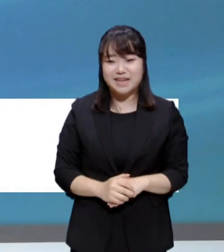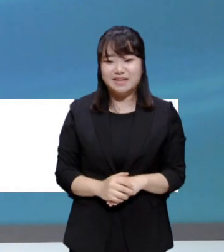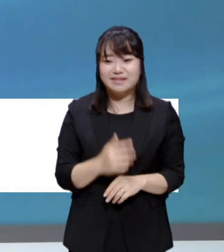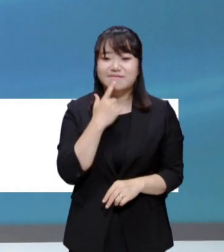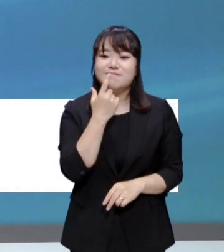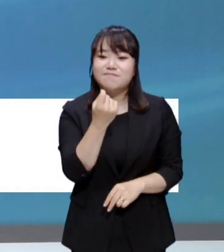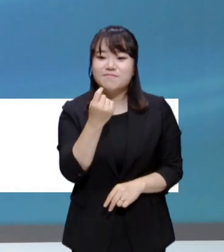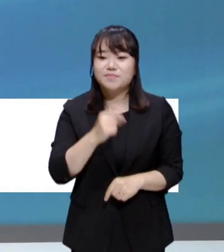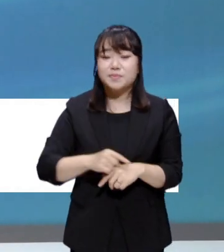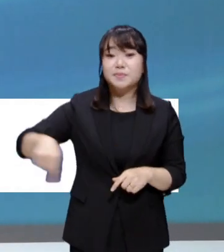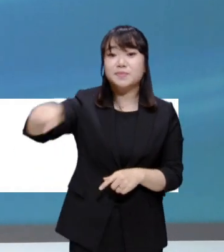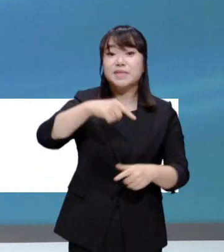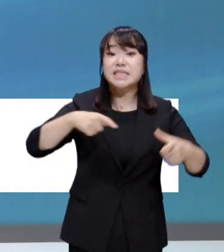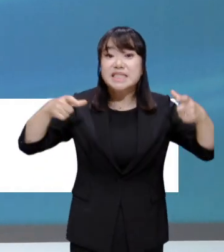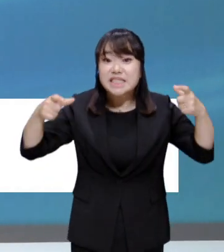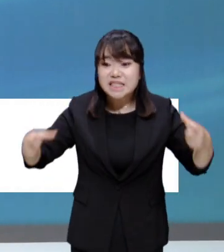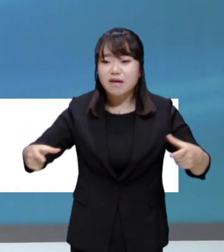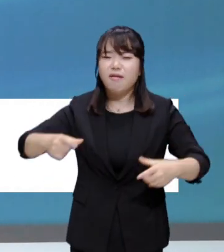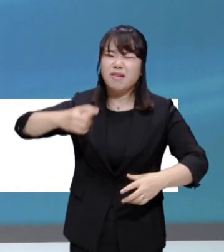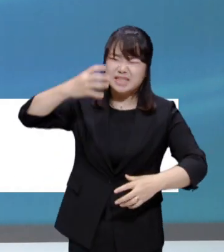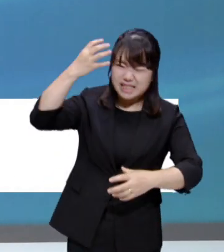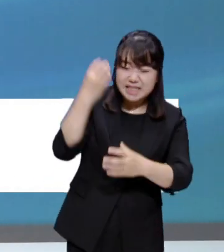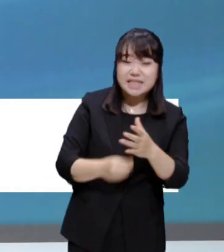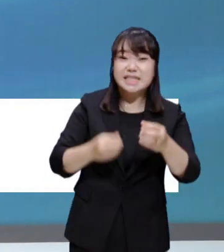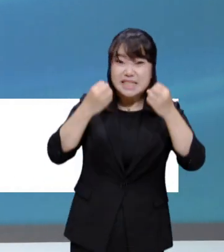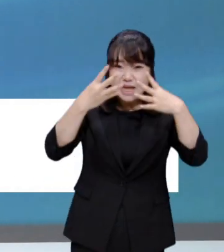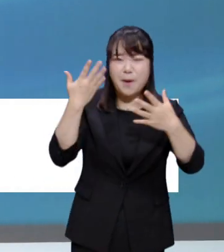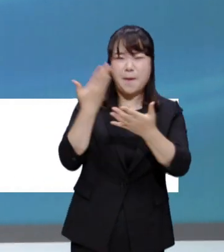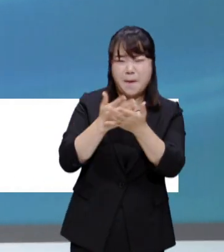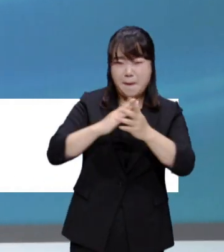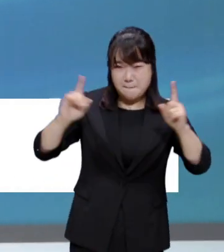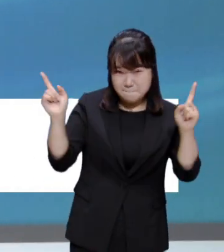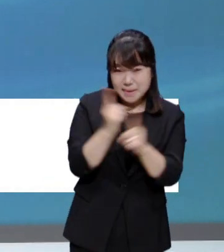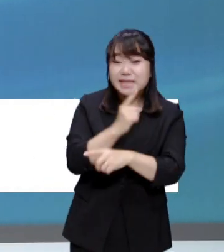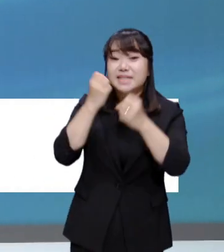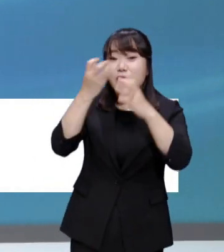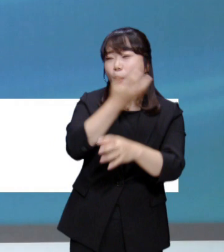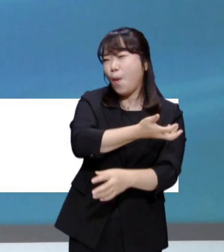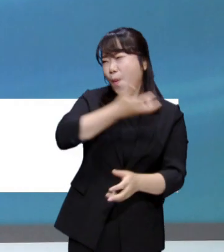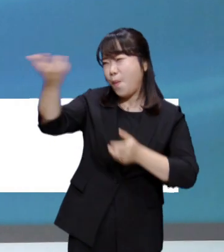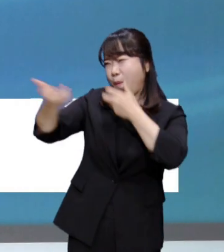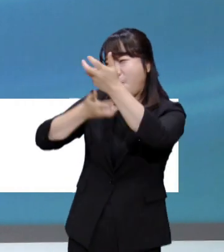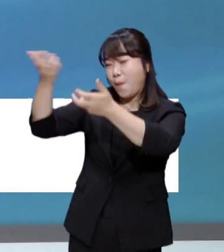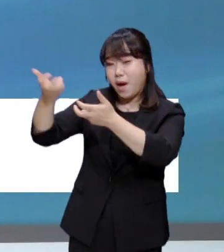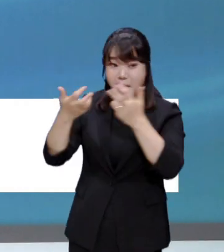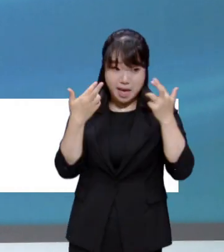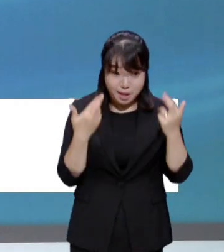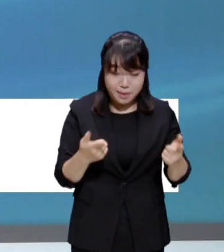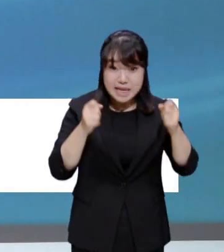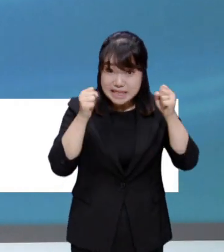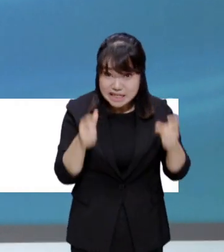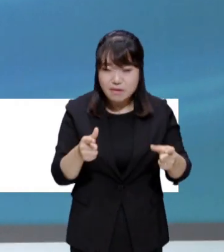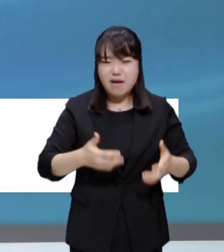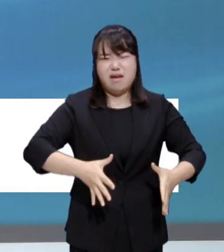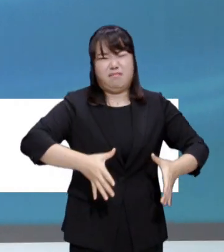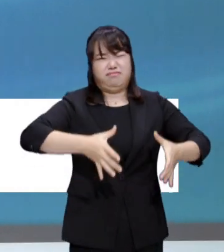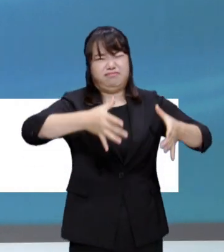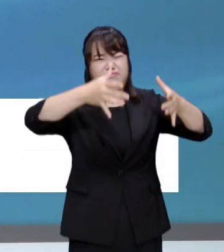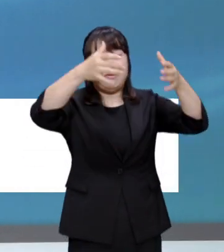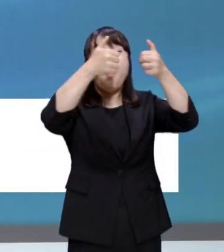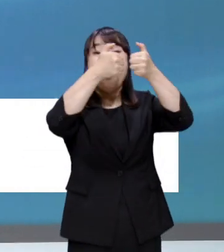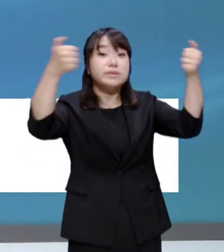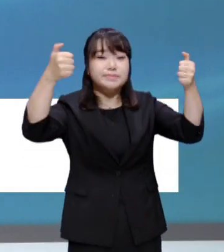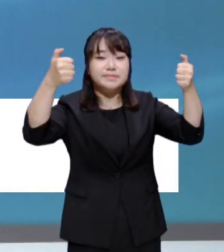이쪽을 전체를 이 새로운 행정타운으로 이전을 하고 그곳을 50층 이상 지을 수